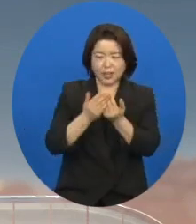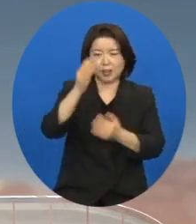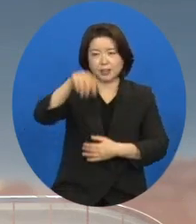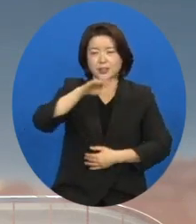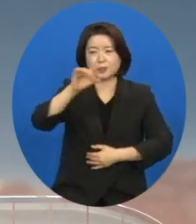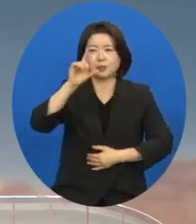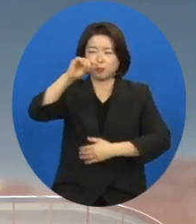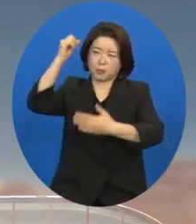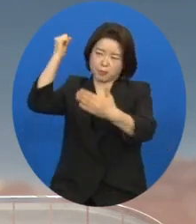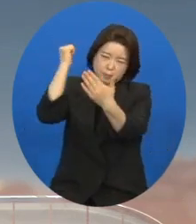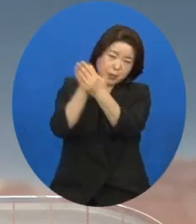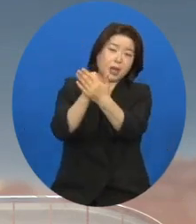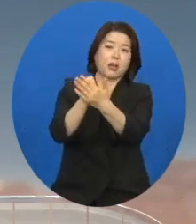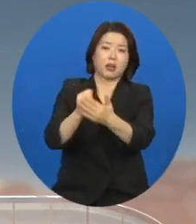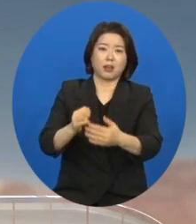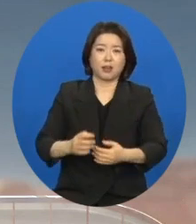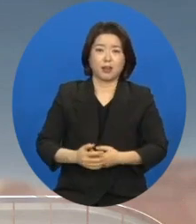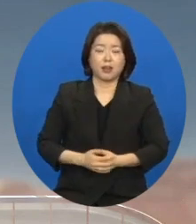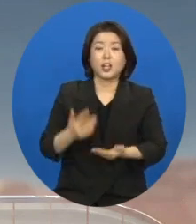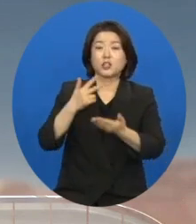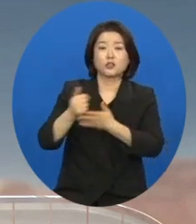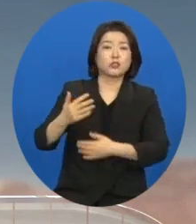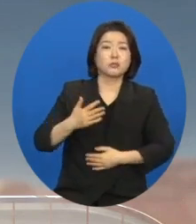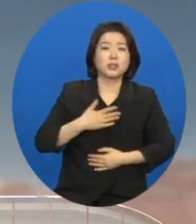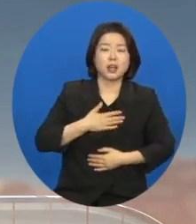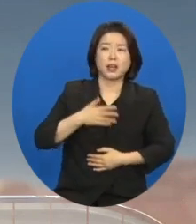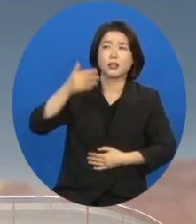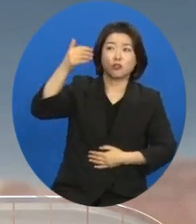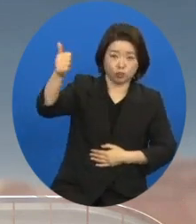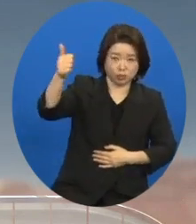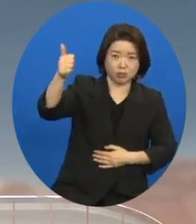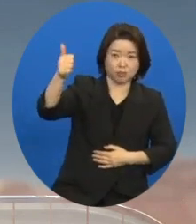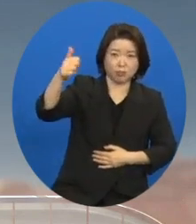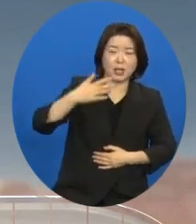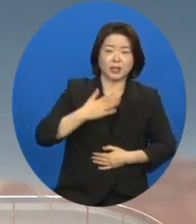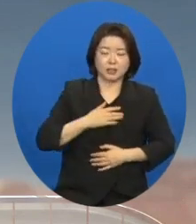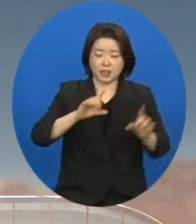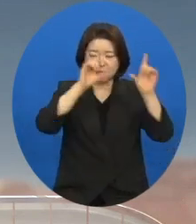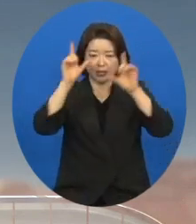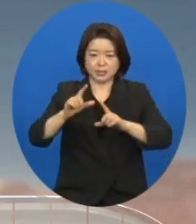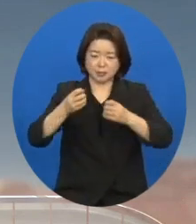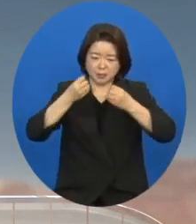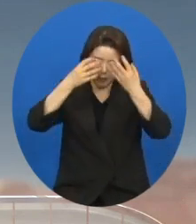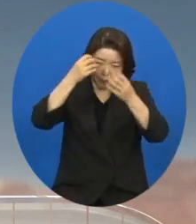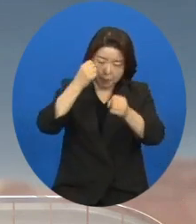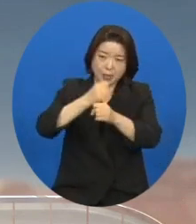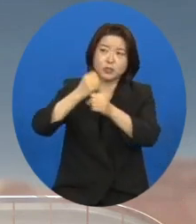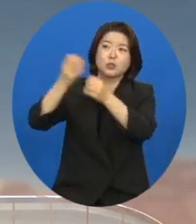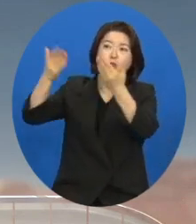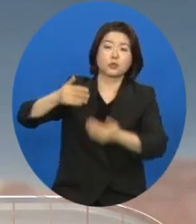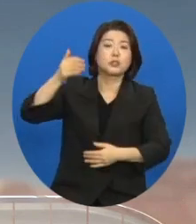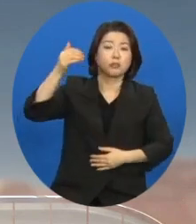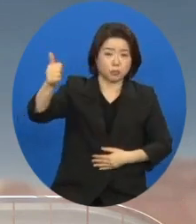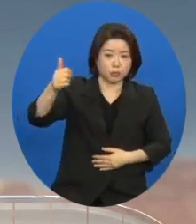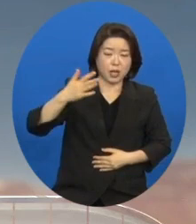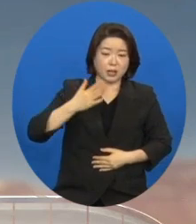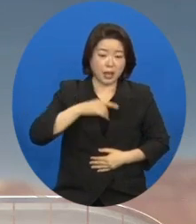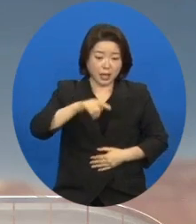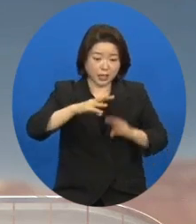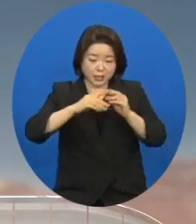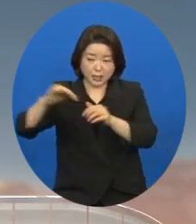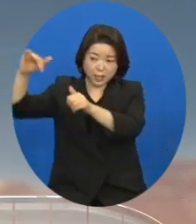박았습니다. 주님이 나의 주님이시고 내 삶을 창조하셨고 나를 이 땅에